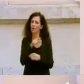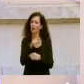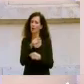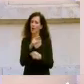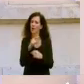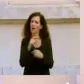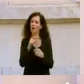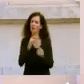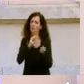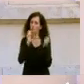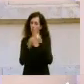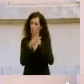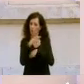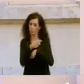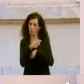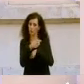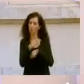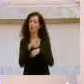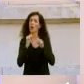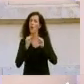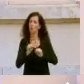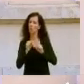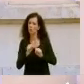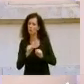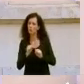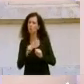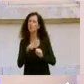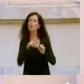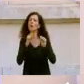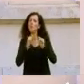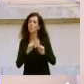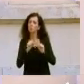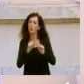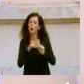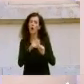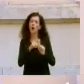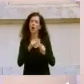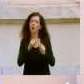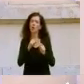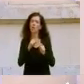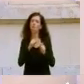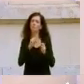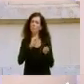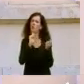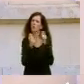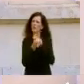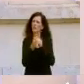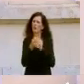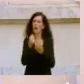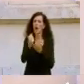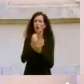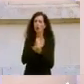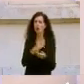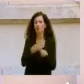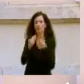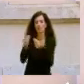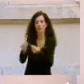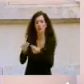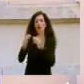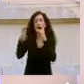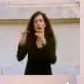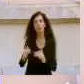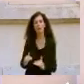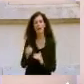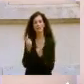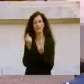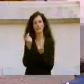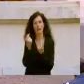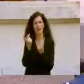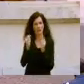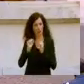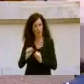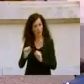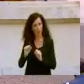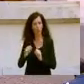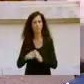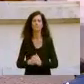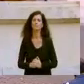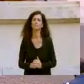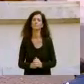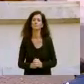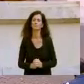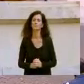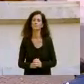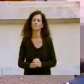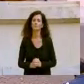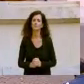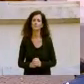possibile modificare la concessione magari in peius con l'abbassamento delle tariffe per quanto